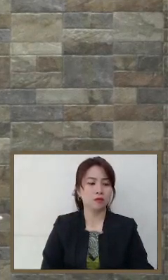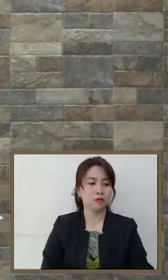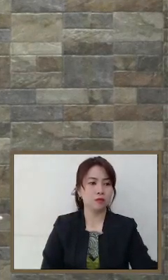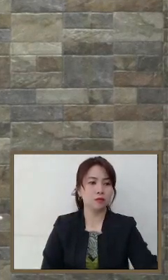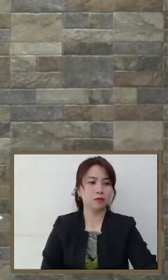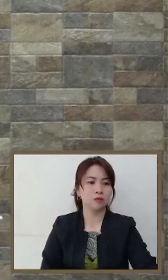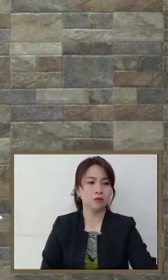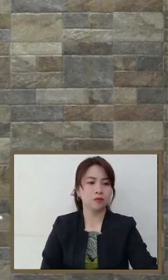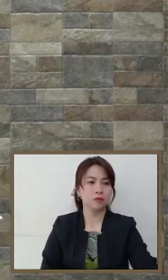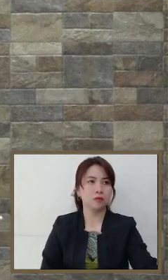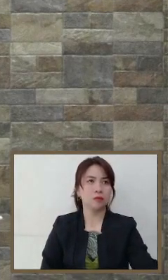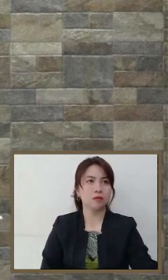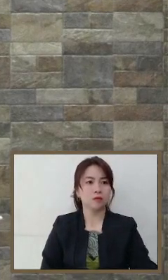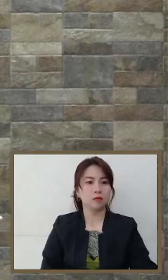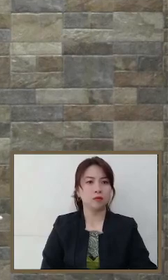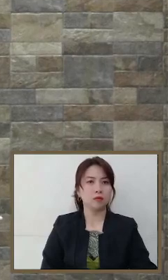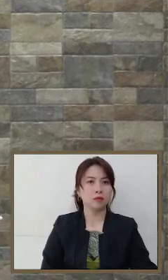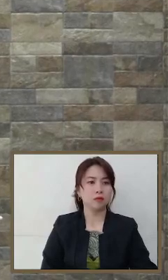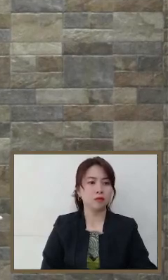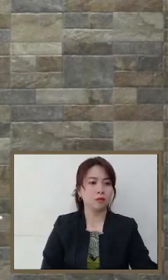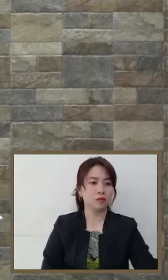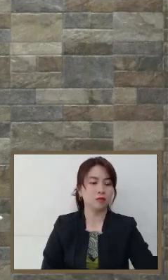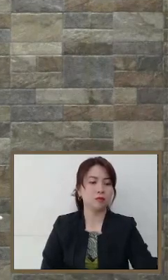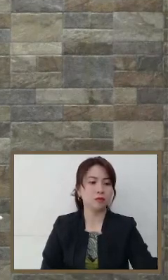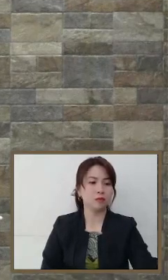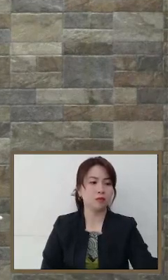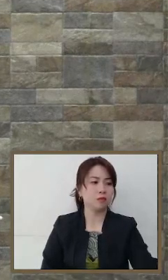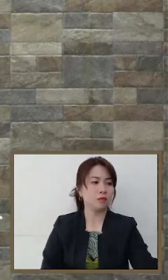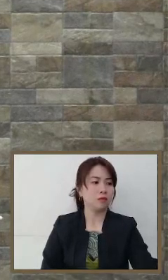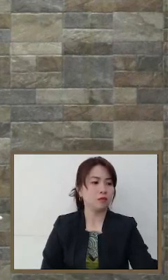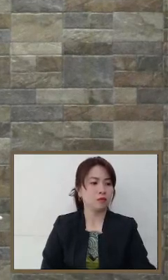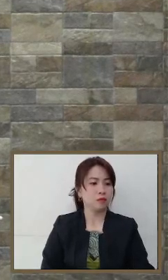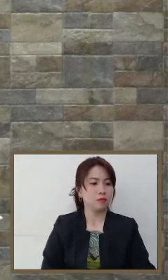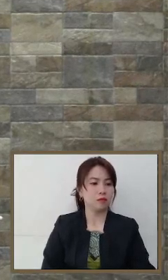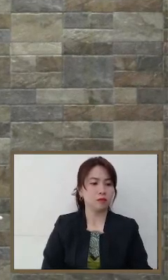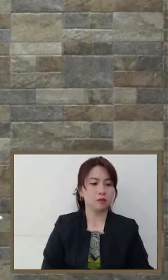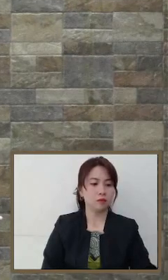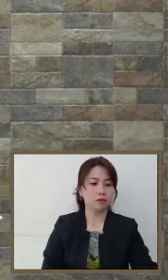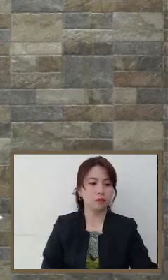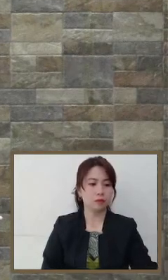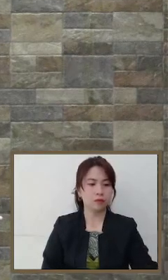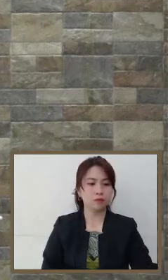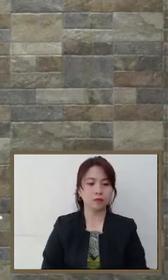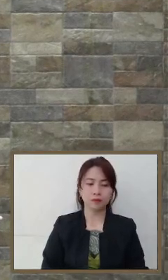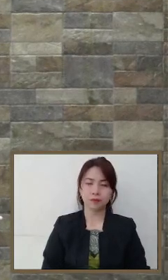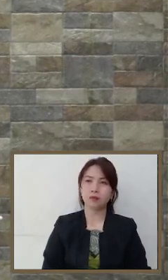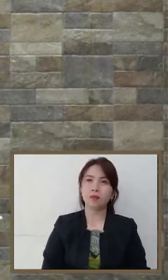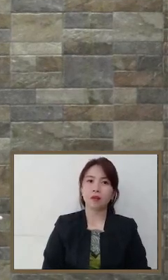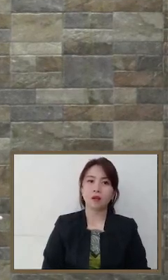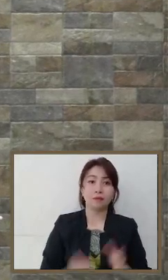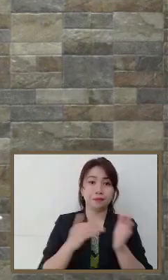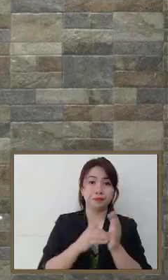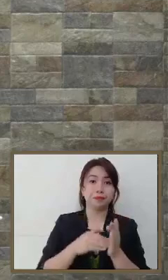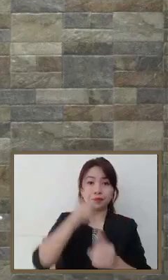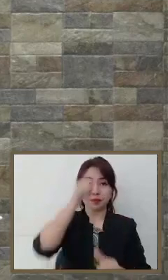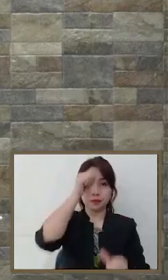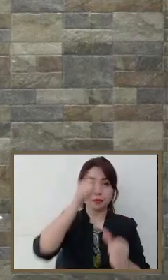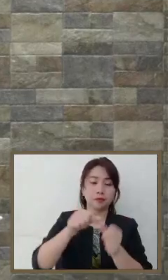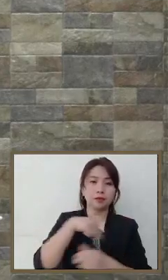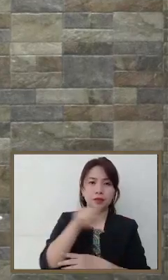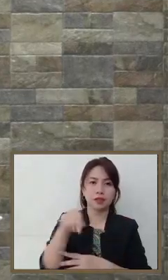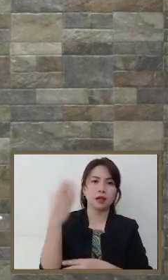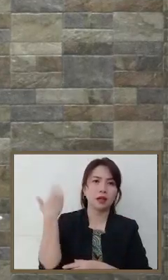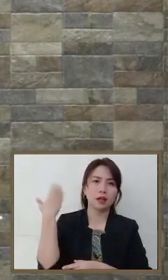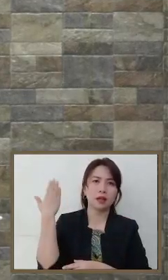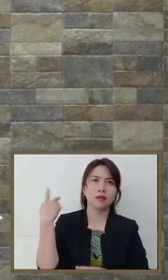napag-usapan sa kadahilan na nagkaroon po tayo ng Revival at ah nagkaroon din po ng ah mensahe